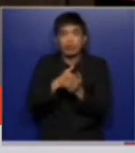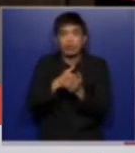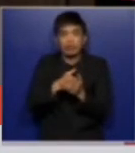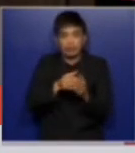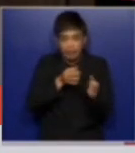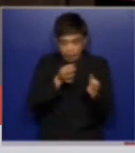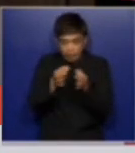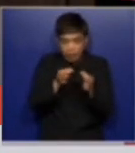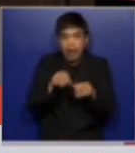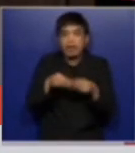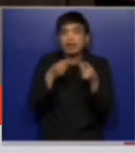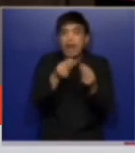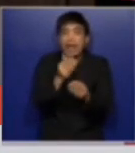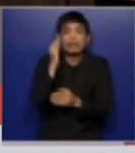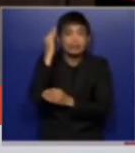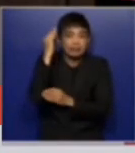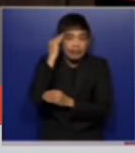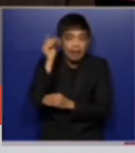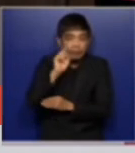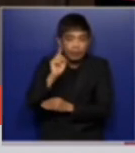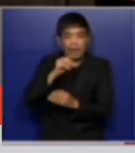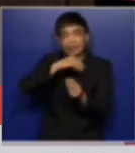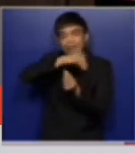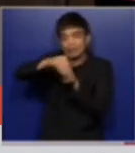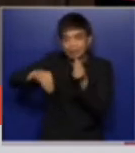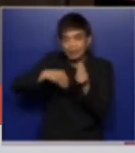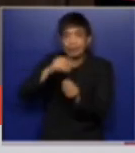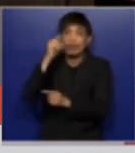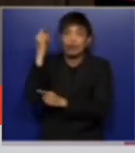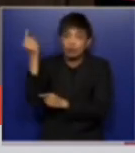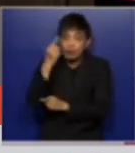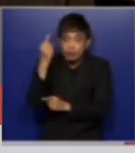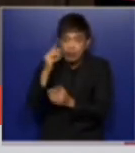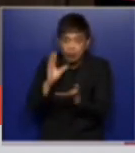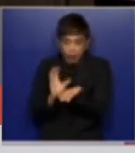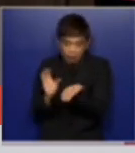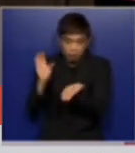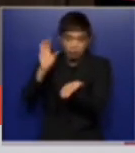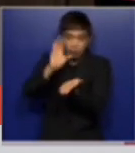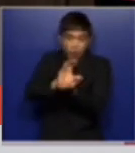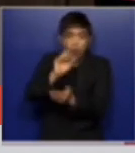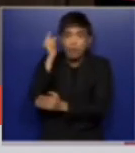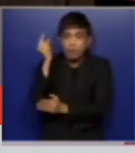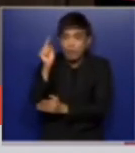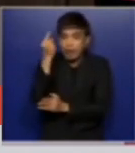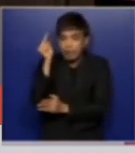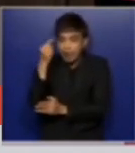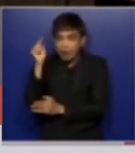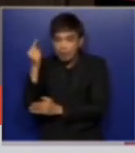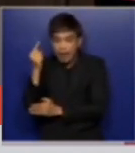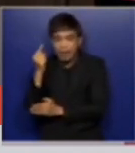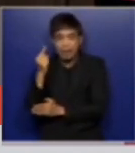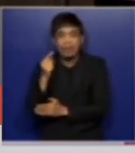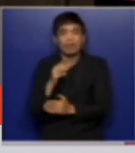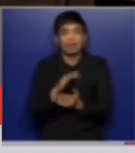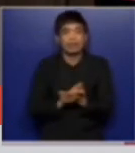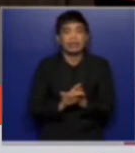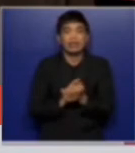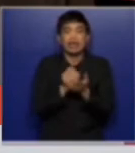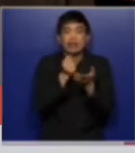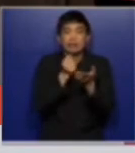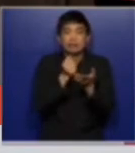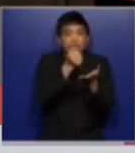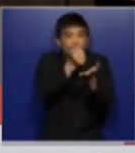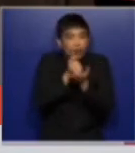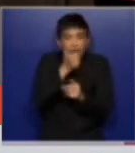ฐกิจไม่ว่าจะเป็นการส่งออกการท่องเที่ยวการลงทุนใหม่ๆนั้นอยู่ในสภาพที่พึ่งพาอาศัยไม่ได้ครับท่านประธานเหลือเ